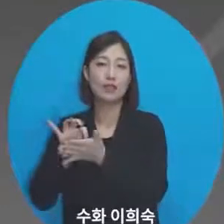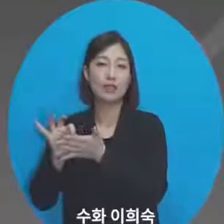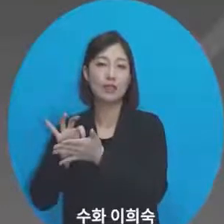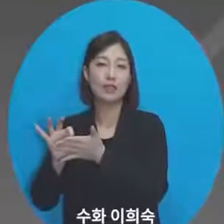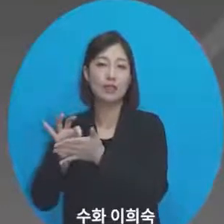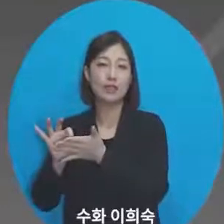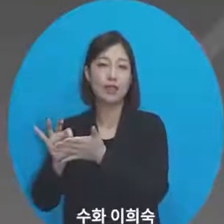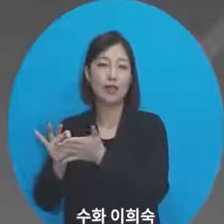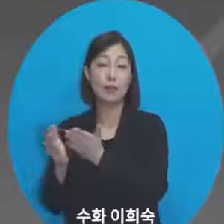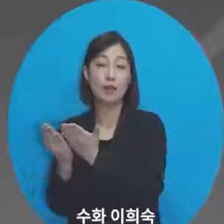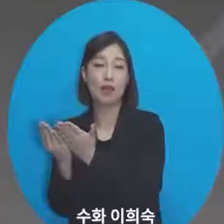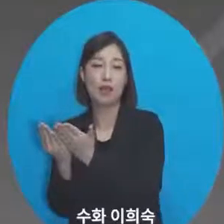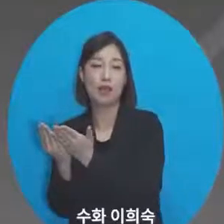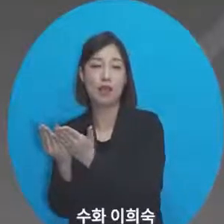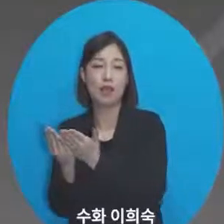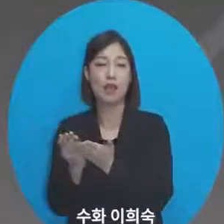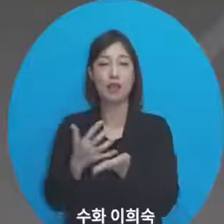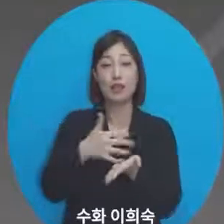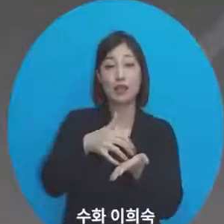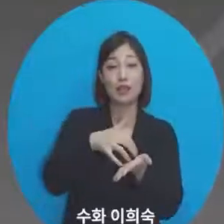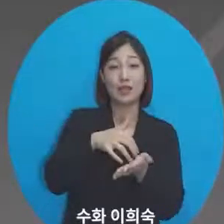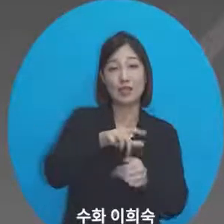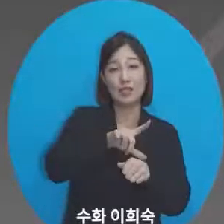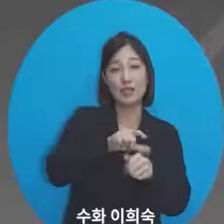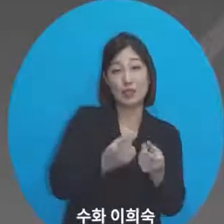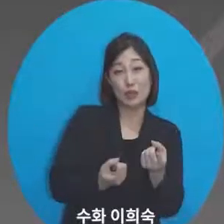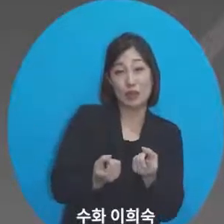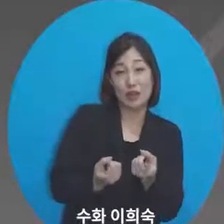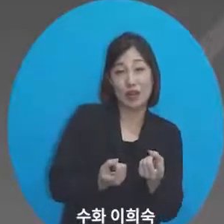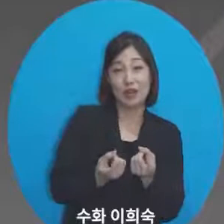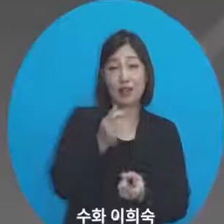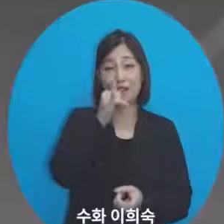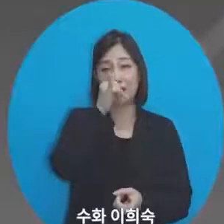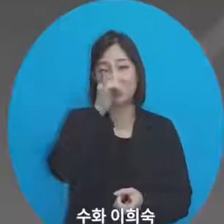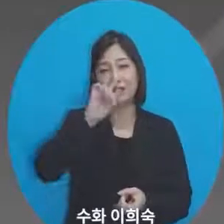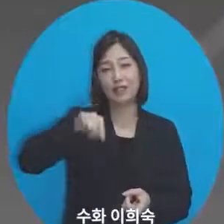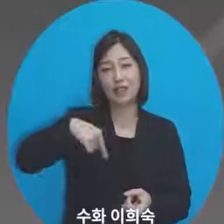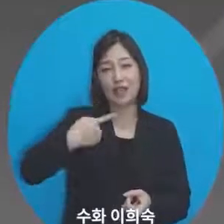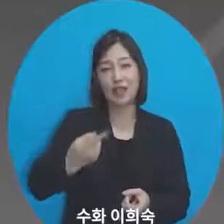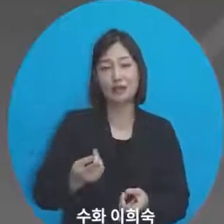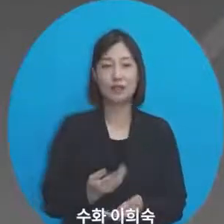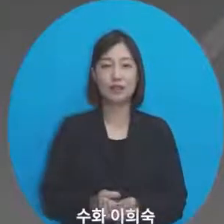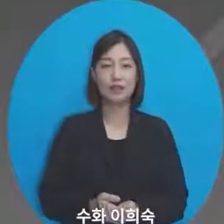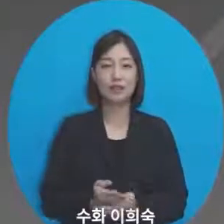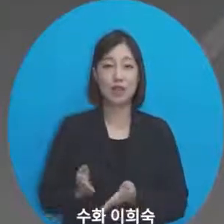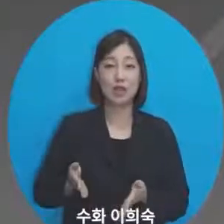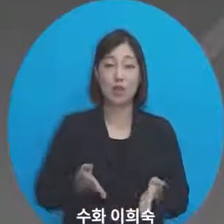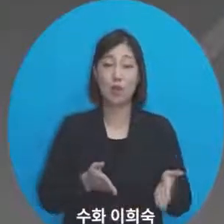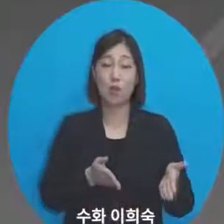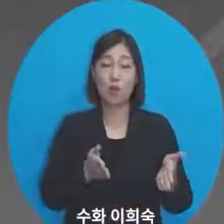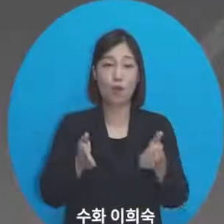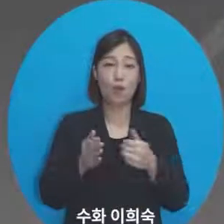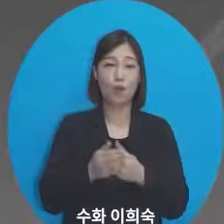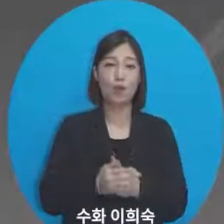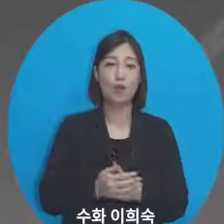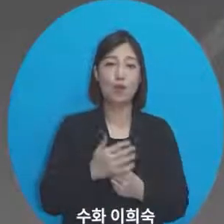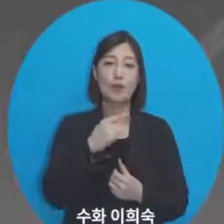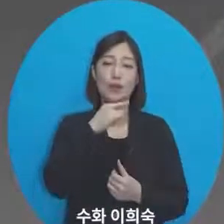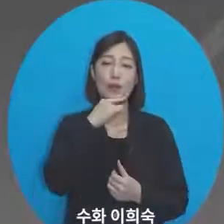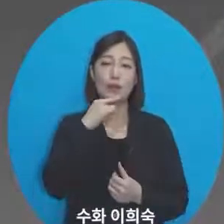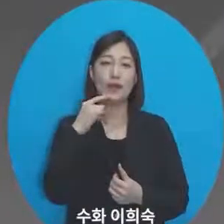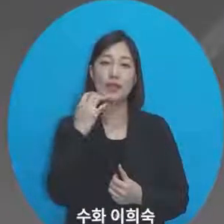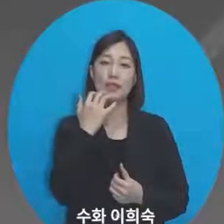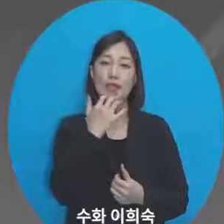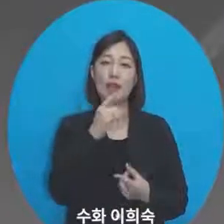유연한 기능을 가지고 있다고 볼 수 있습니다. 다음은 도로의 적색 포장에 대한 내용을 말씀드리겠는데요.